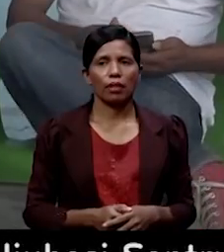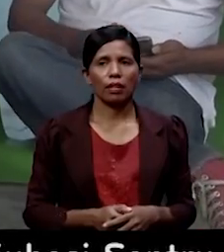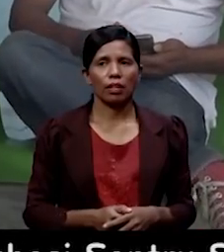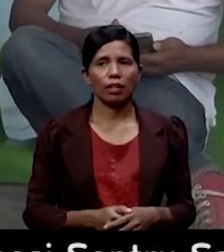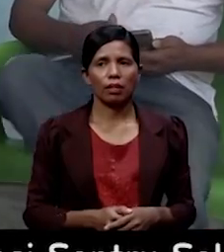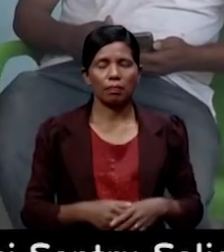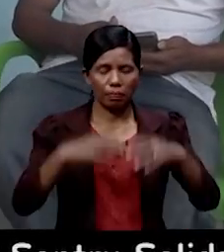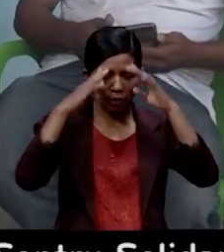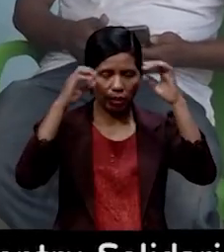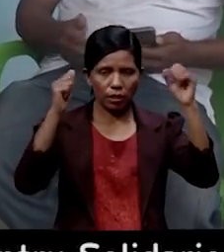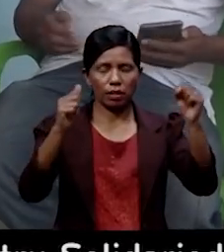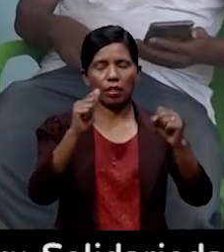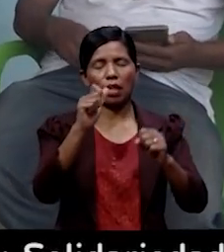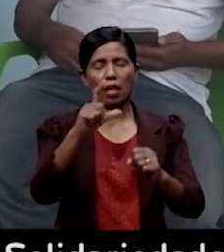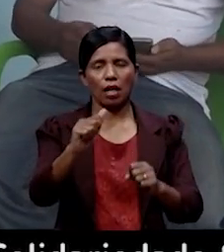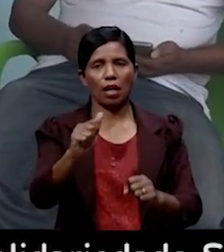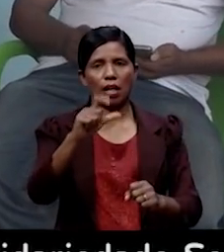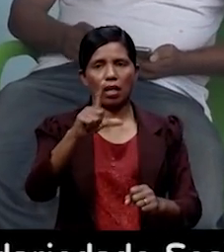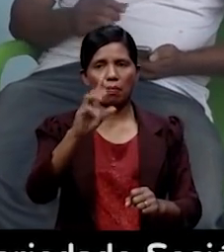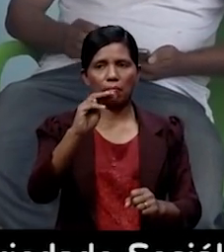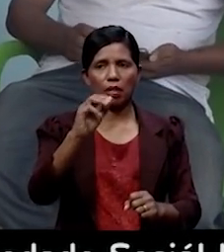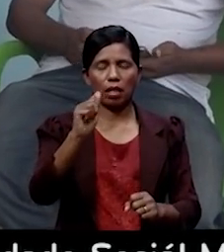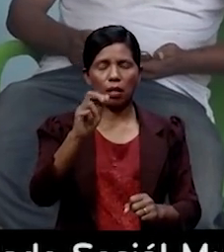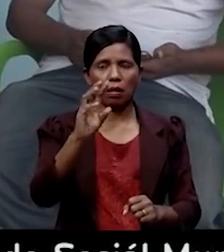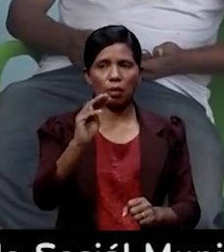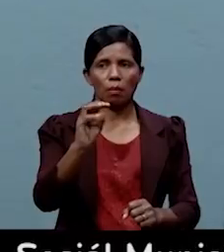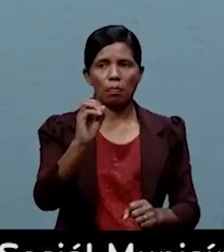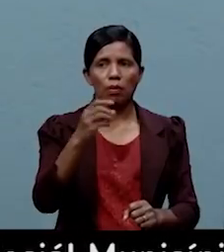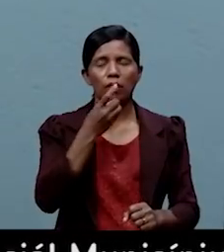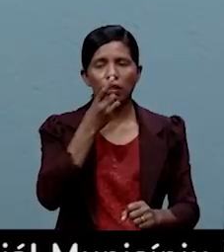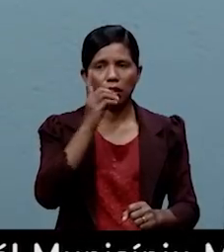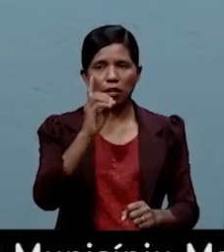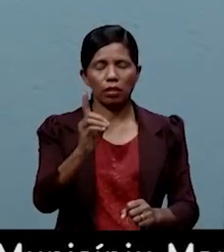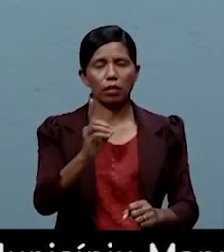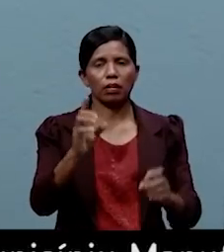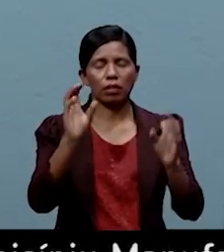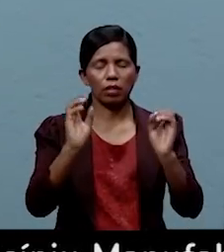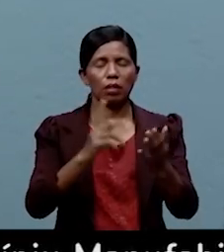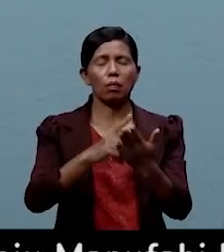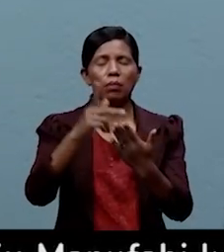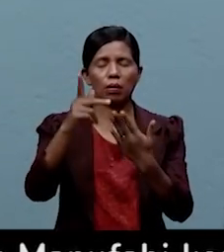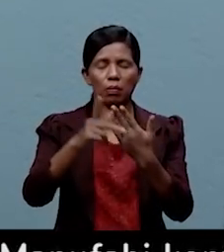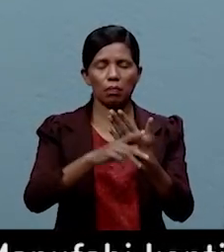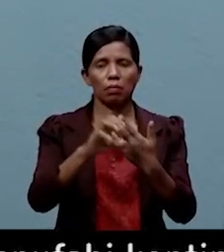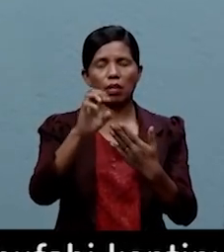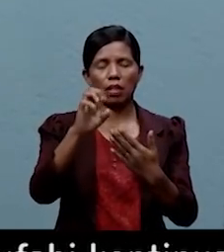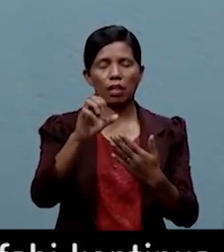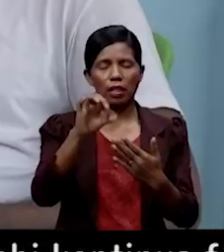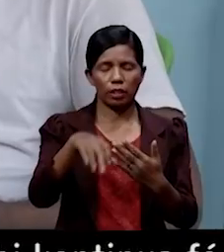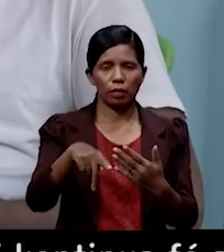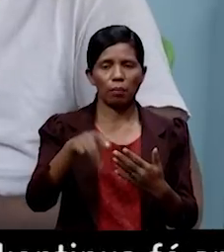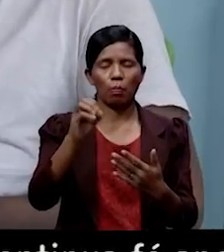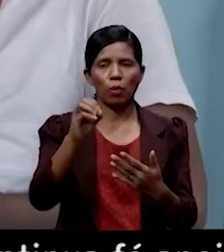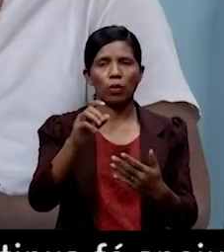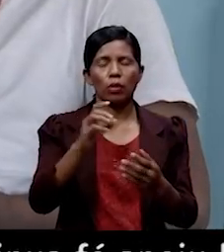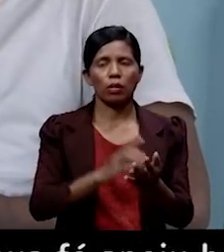Presidente Alma Moore Eric Waivatu honi struktura kondena makas deklarasaun koordinador programa Expo Dubai kona ba artista Timor